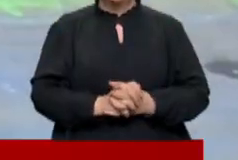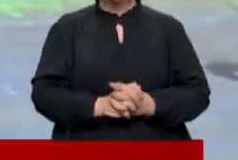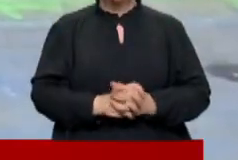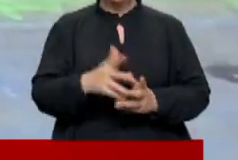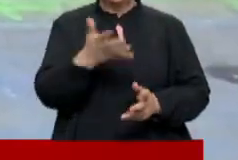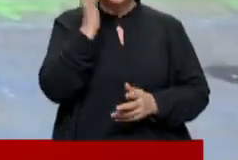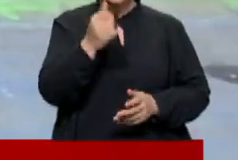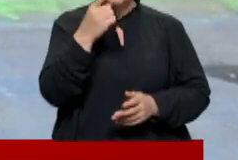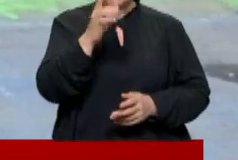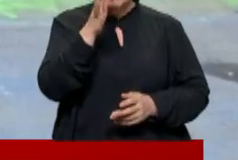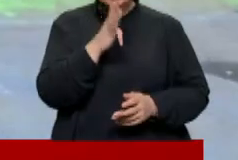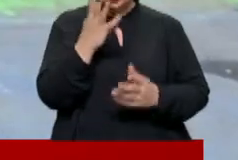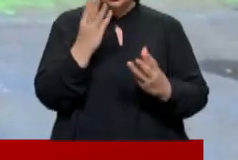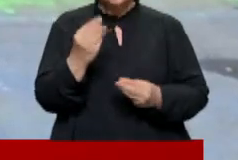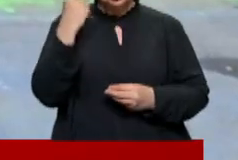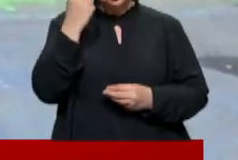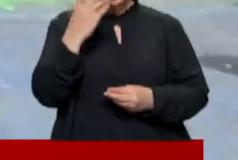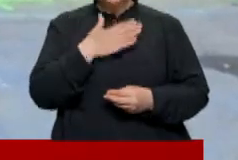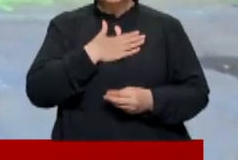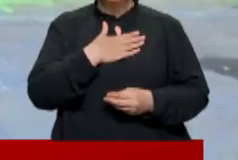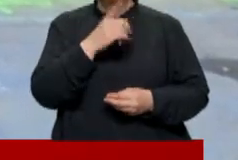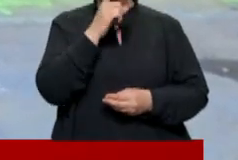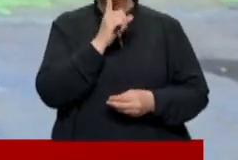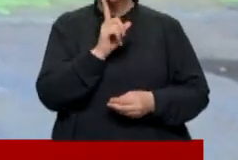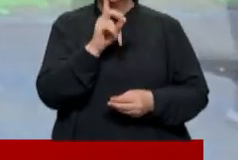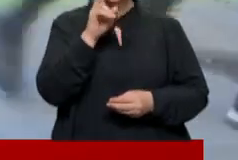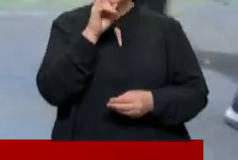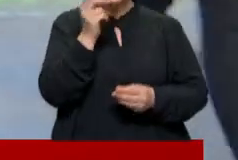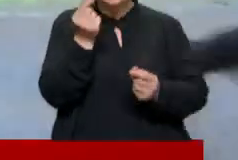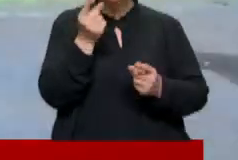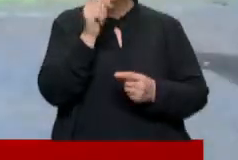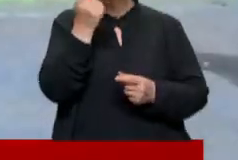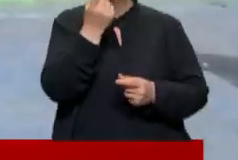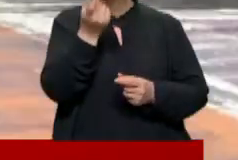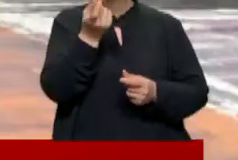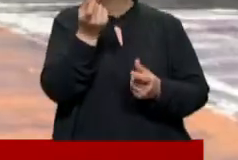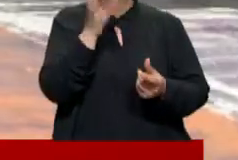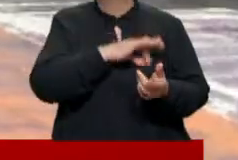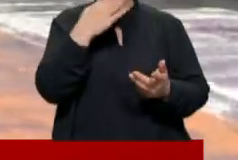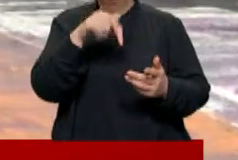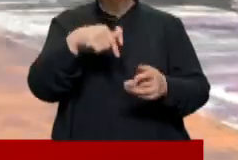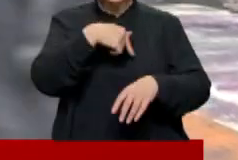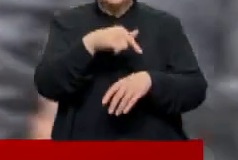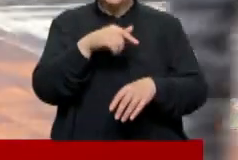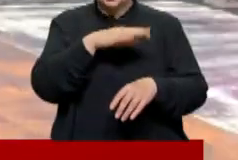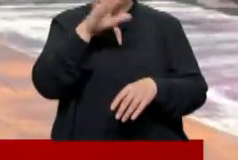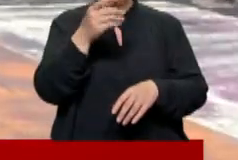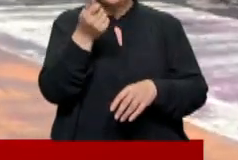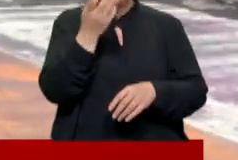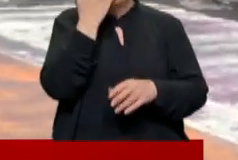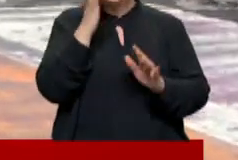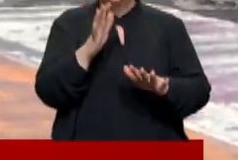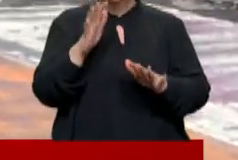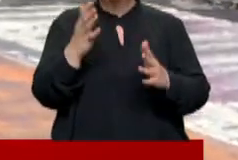En azından 1500 lira olacağını düşünüyordum. 1100 lira son derece az. Hiçbir ilaç olmaz. Bu devirde her para